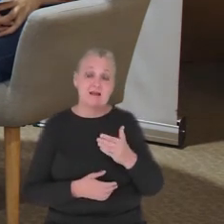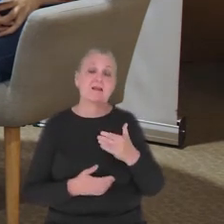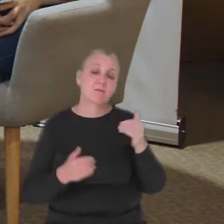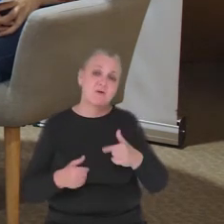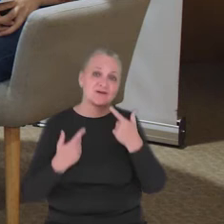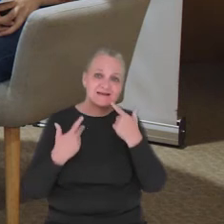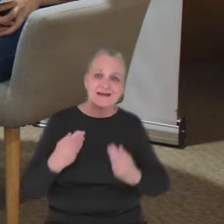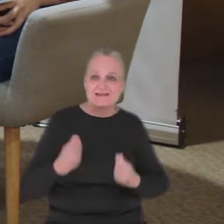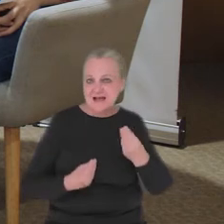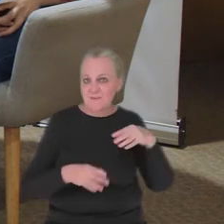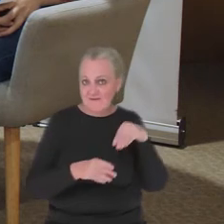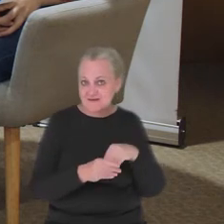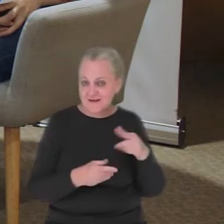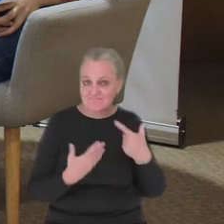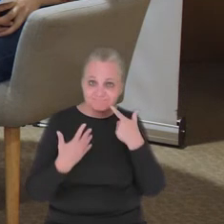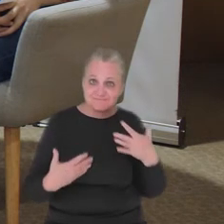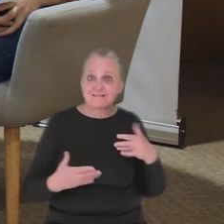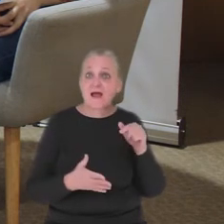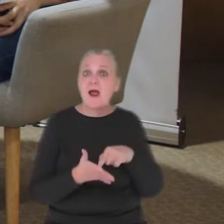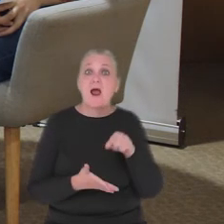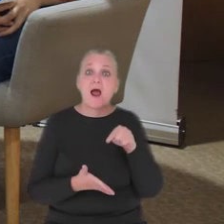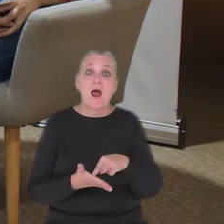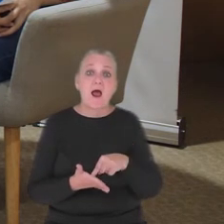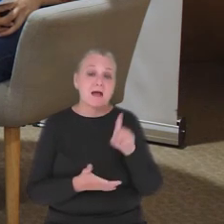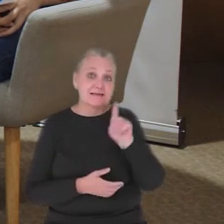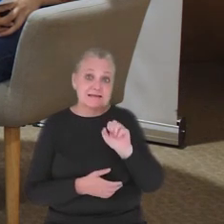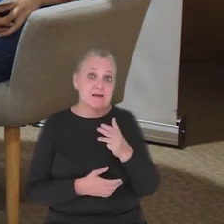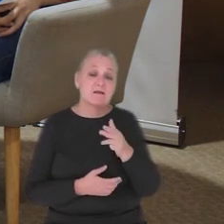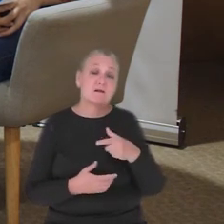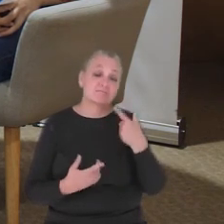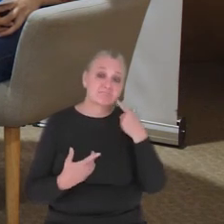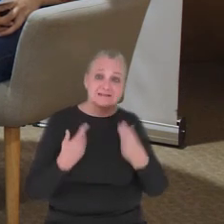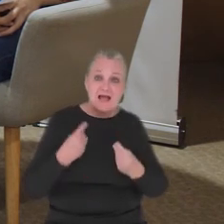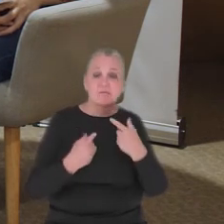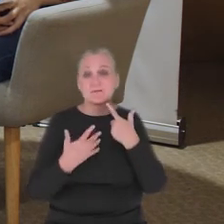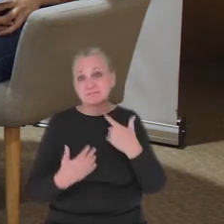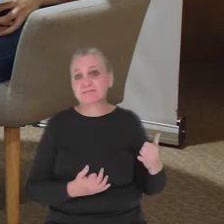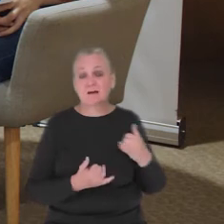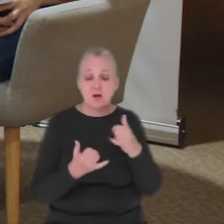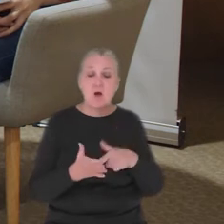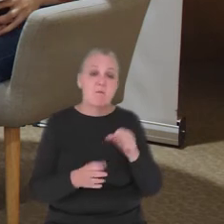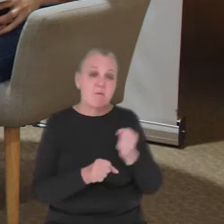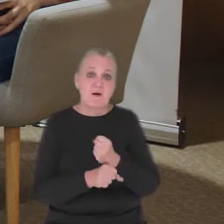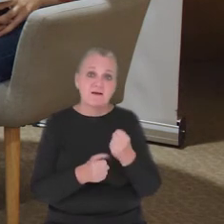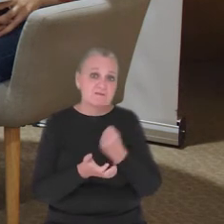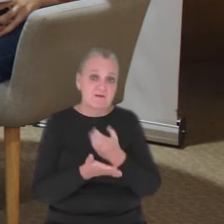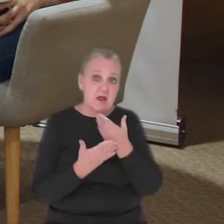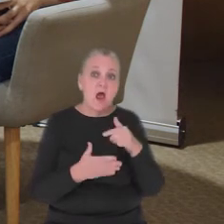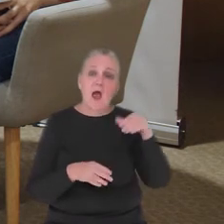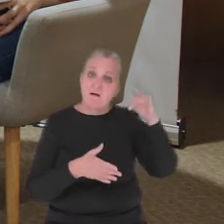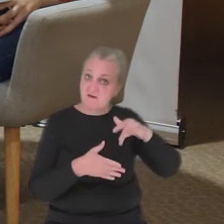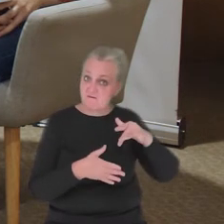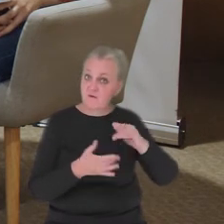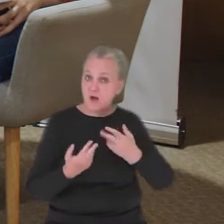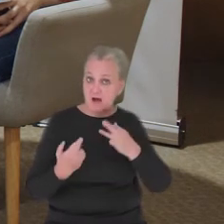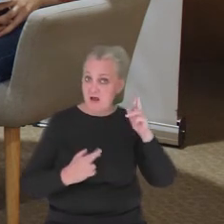rozrywkowe. Ale czy myślicie, że zin czysto rozrywkowy, zin, który niekoniecznie mówi o poważnych sprawach, nie może nieść treści rewolucyjnej jakoś